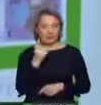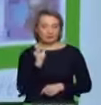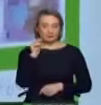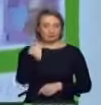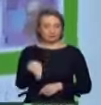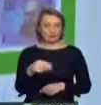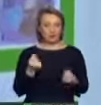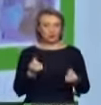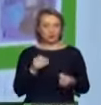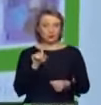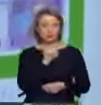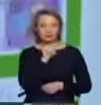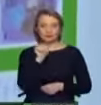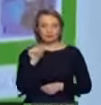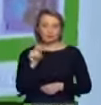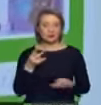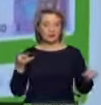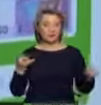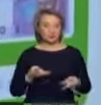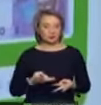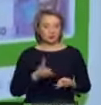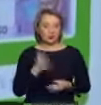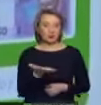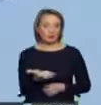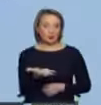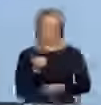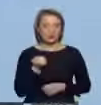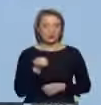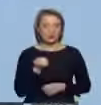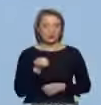обираєте, скільки потрібно масок, відтак отримуєте герметично закрите пакування.